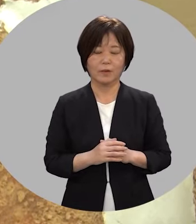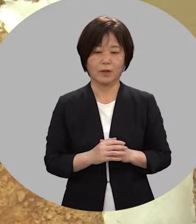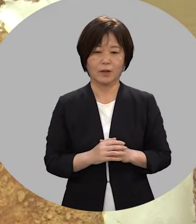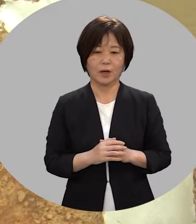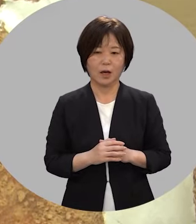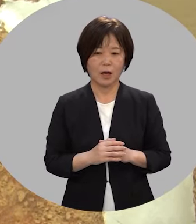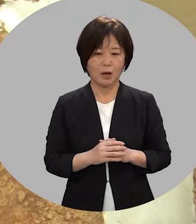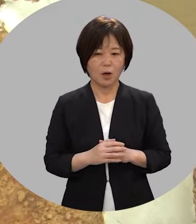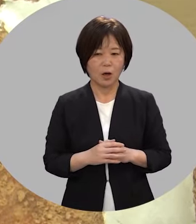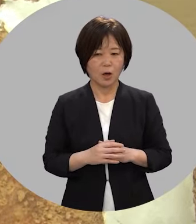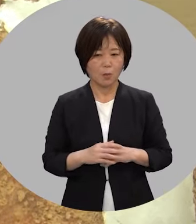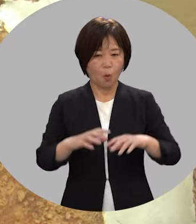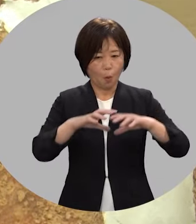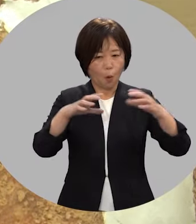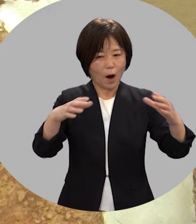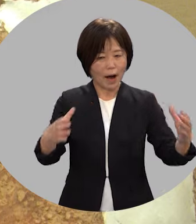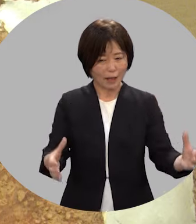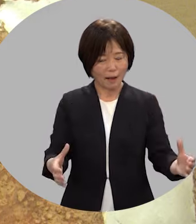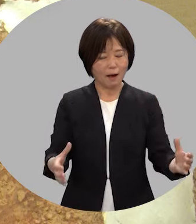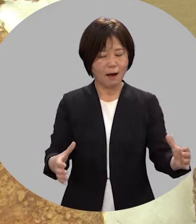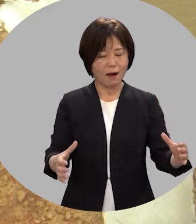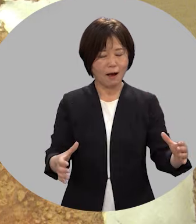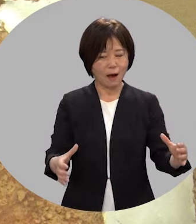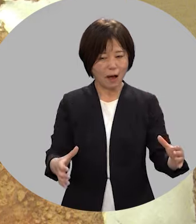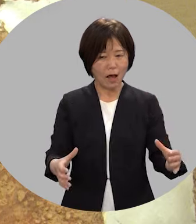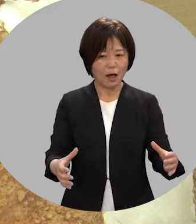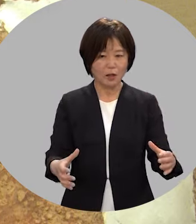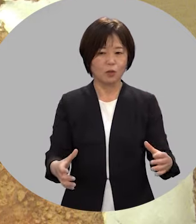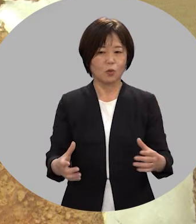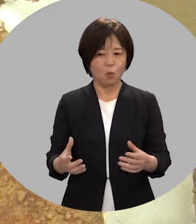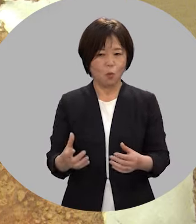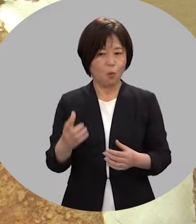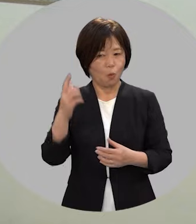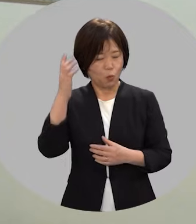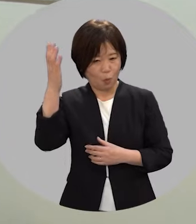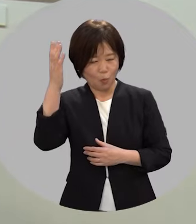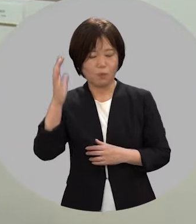ますが墓であった可能性が考えられます。